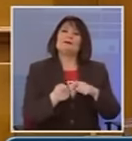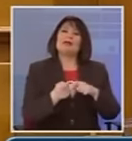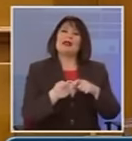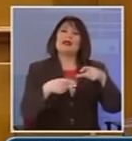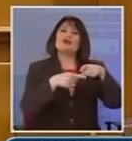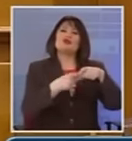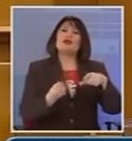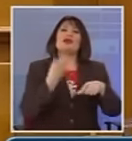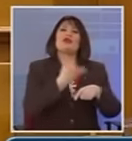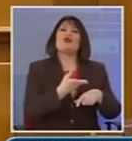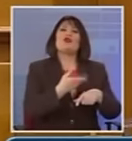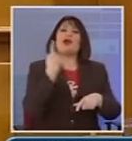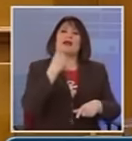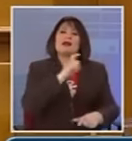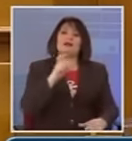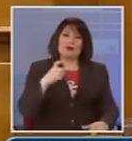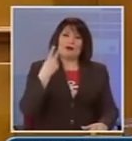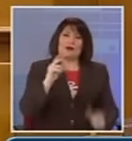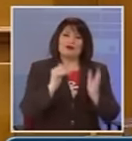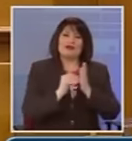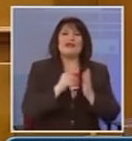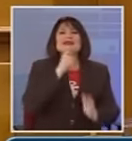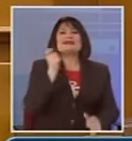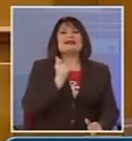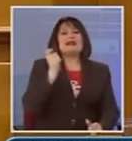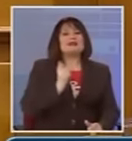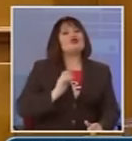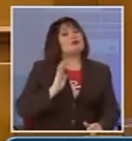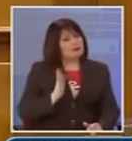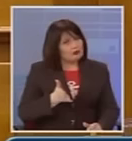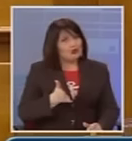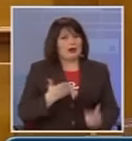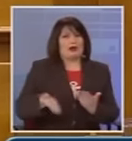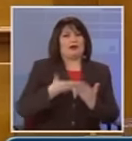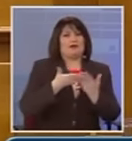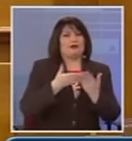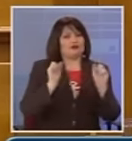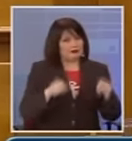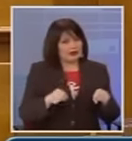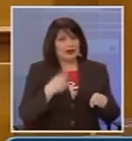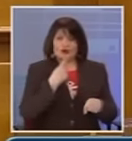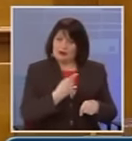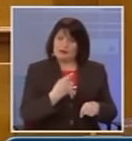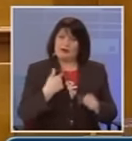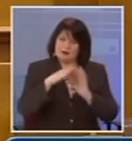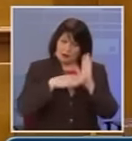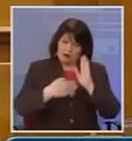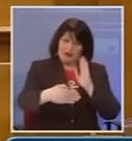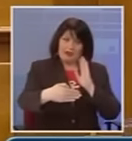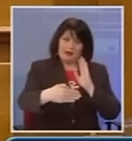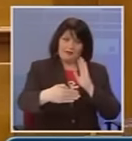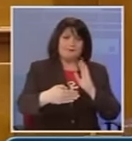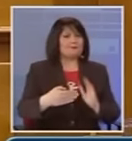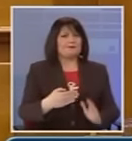σύνταξης για 1.200.000 χαμηλοσυνταξιούχους είναι μέτρο που μπορεί να στηριχθεί. Και το είχαμε και εμείς στο πρόγραμμα. Δεν